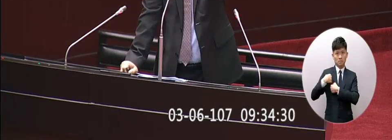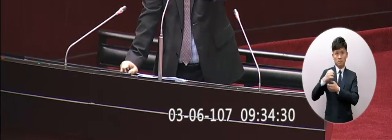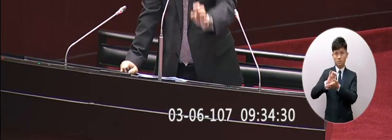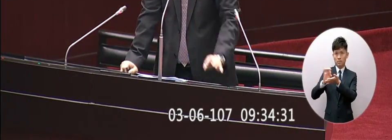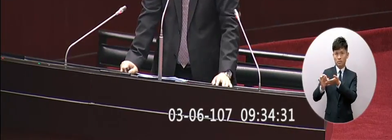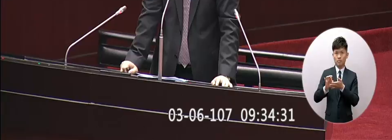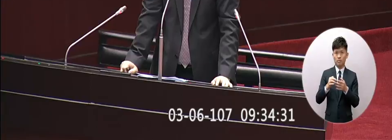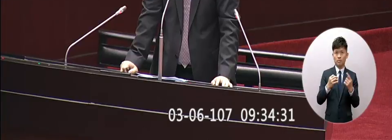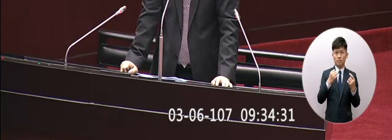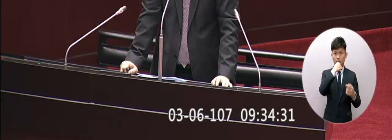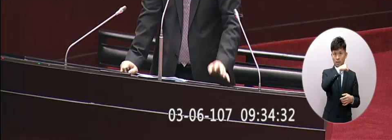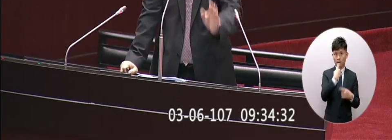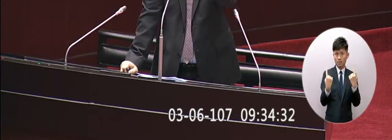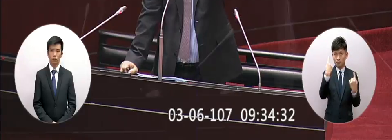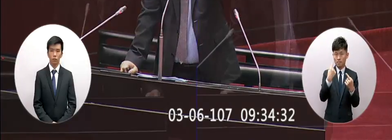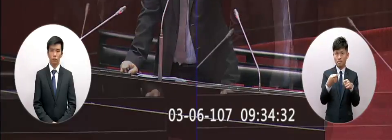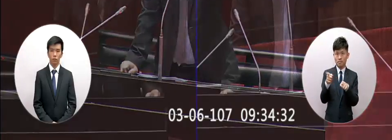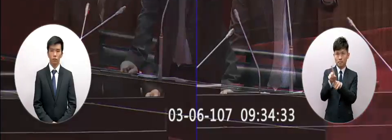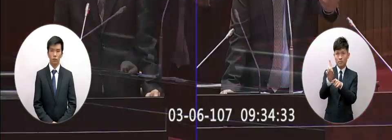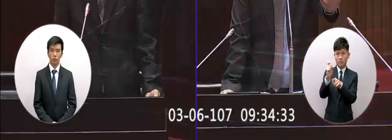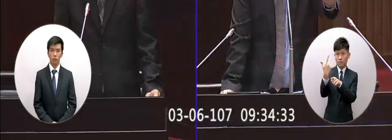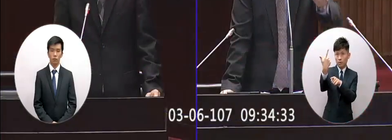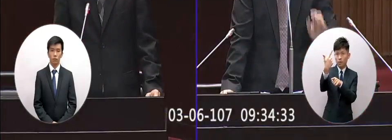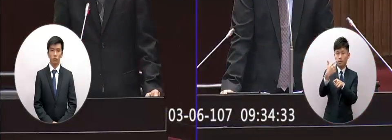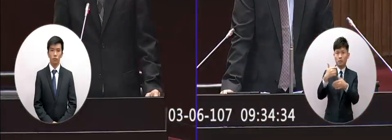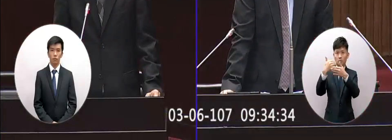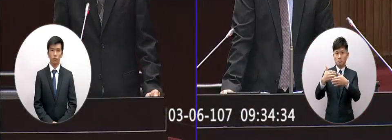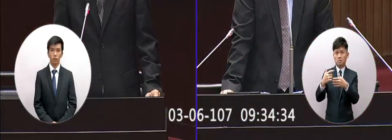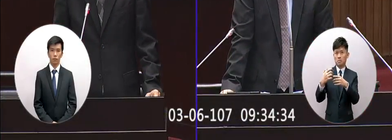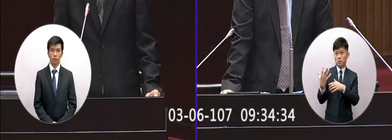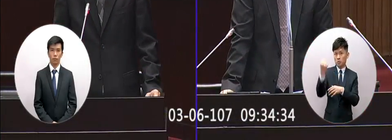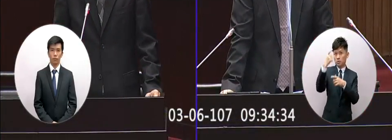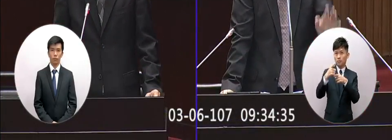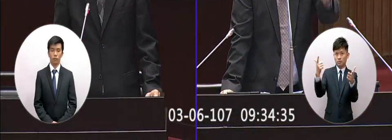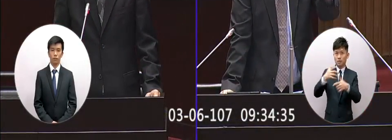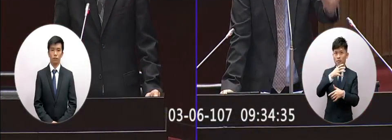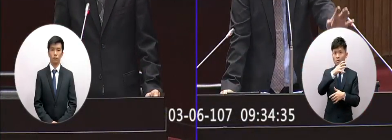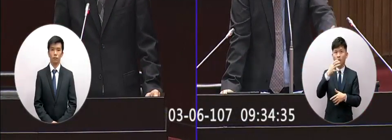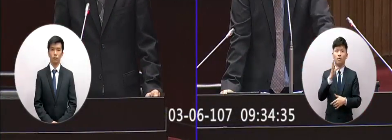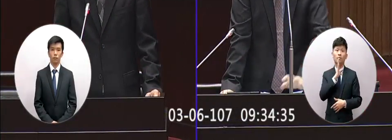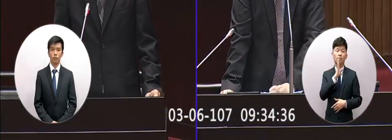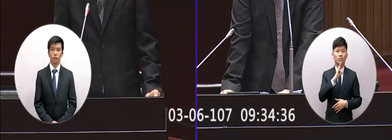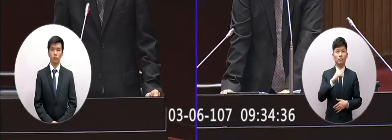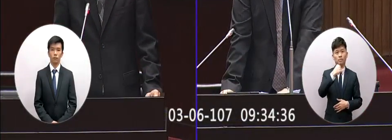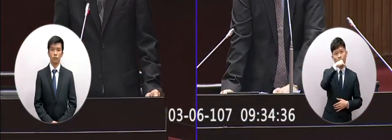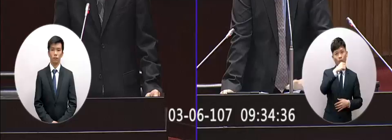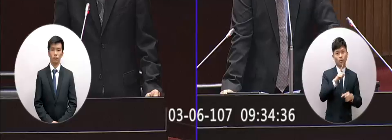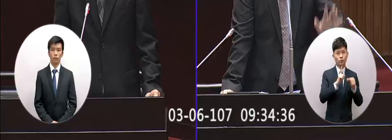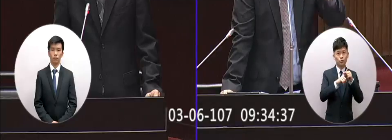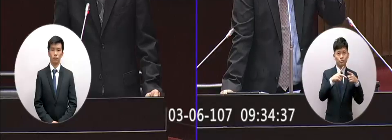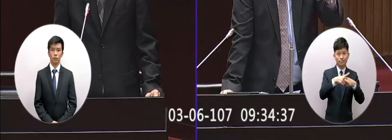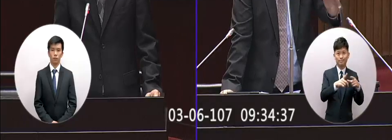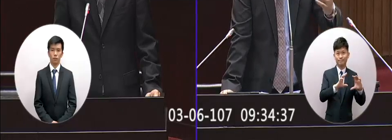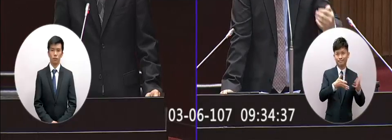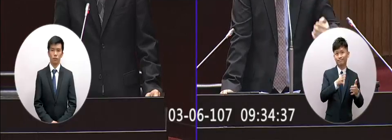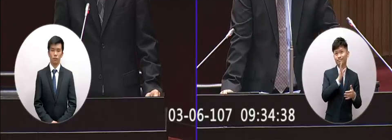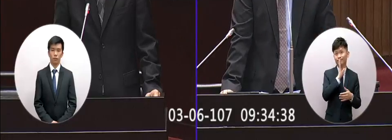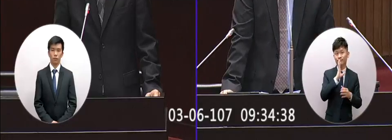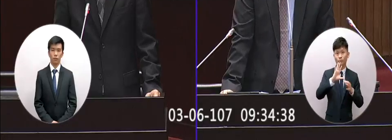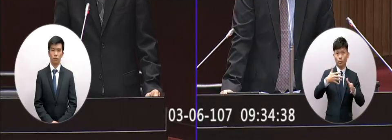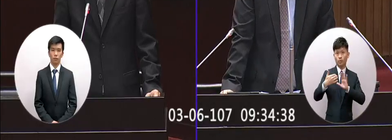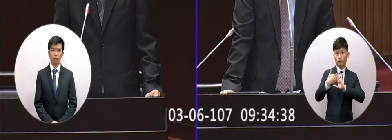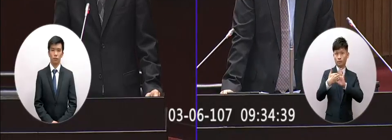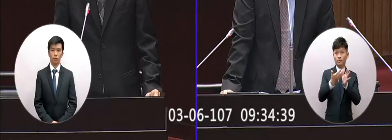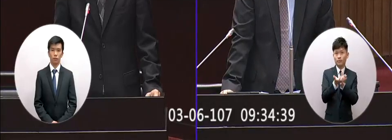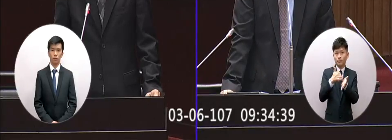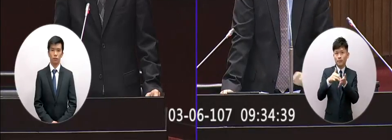台湾的16倍，当然他们是非常大的强权国家，那我们是中小型的国家。对国防预算当然会有这种